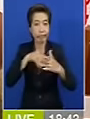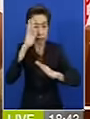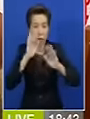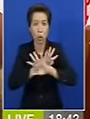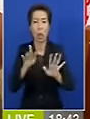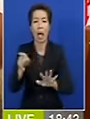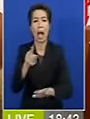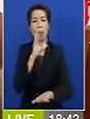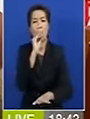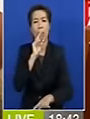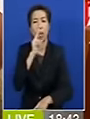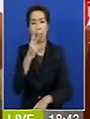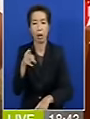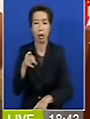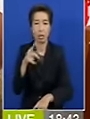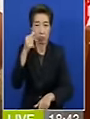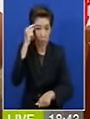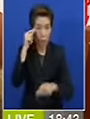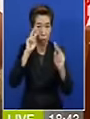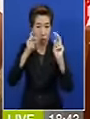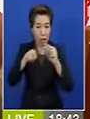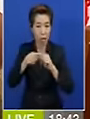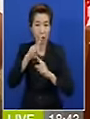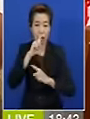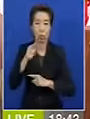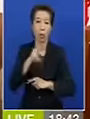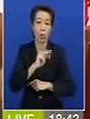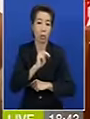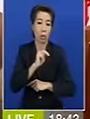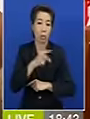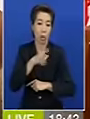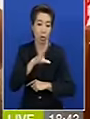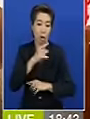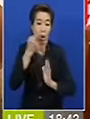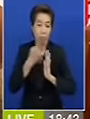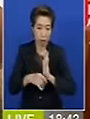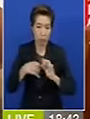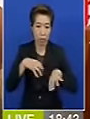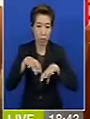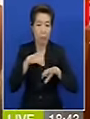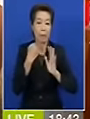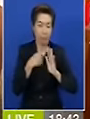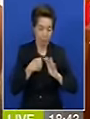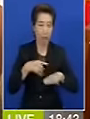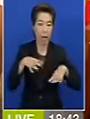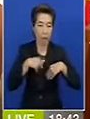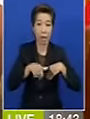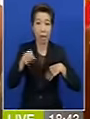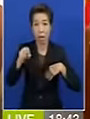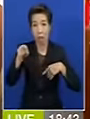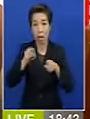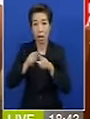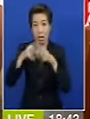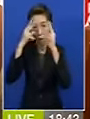นี้ที่ท่านเคยบอกว่าถ้าฝ่ายผมผิดผมก็พร้อมจะดำเนินการฝ่ายท่านผิดผมก็พร้อมจะ